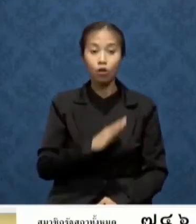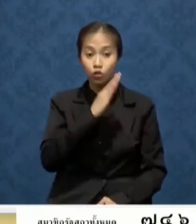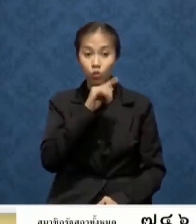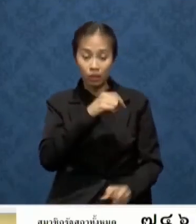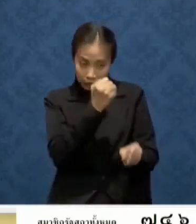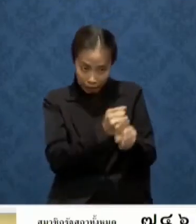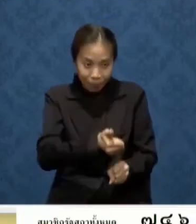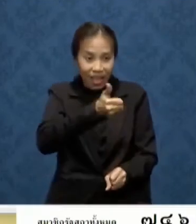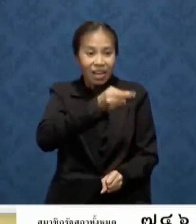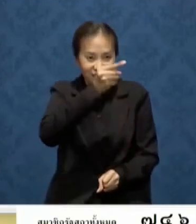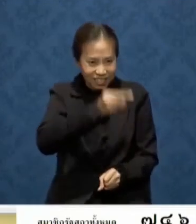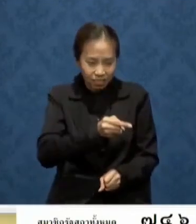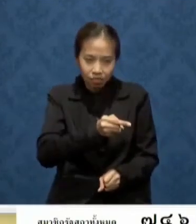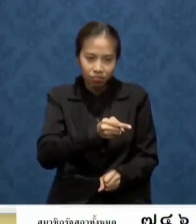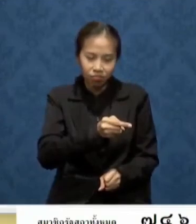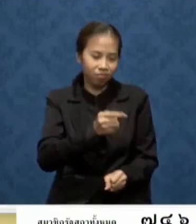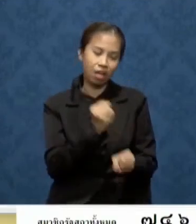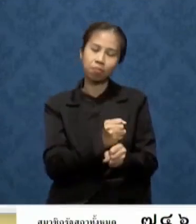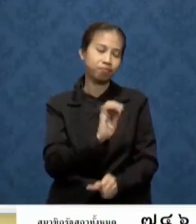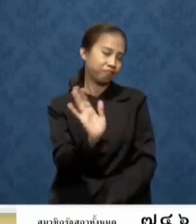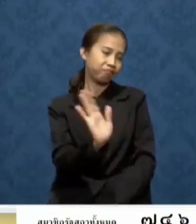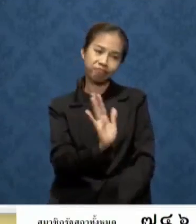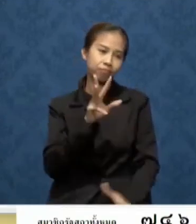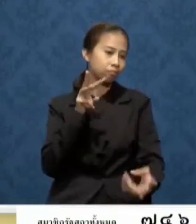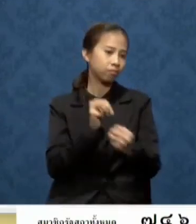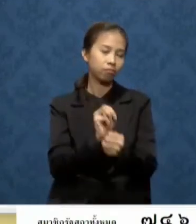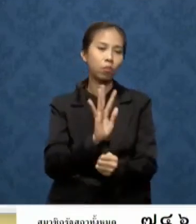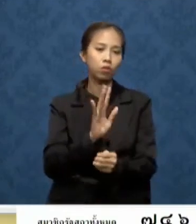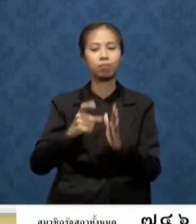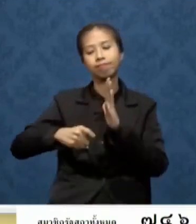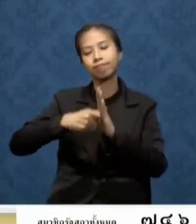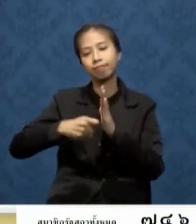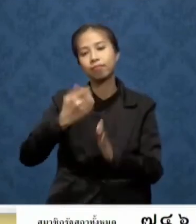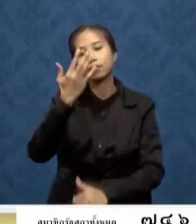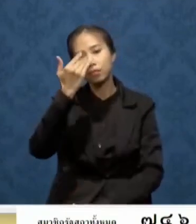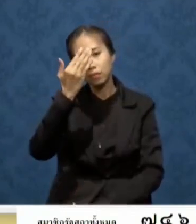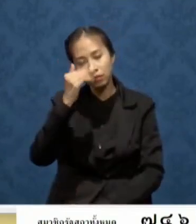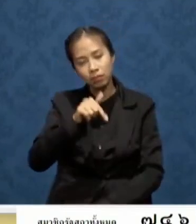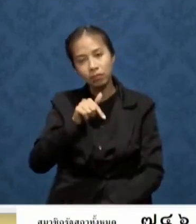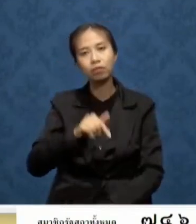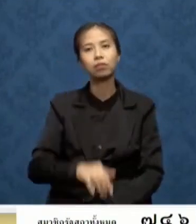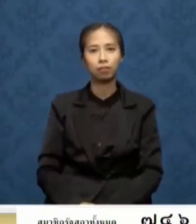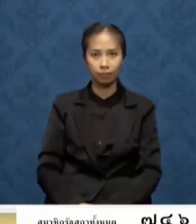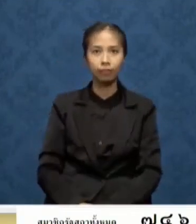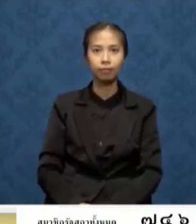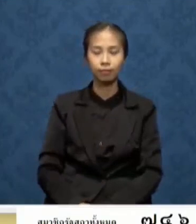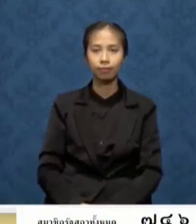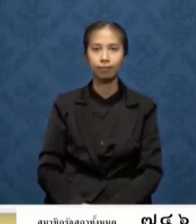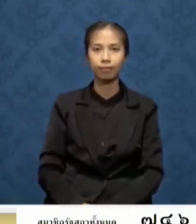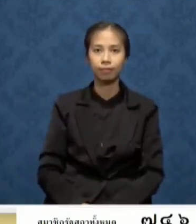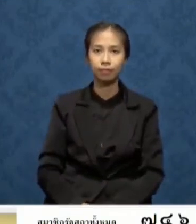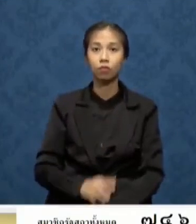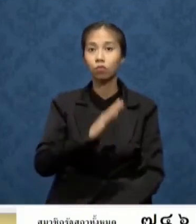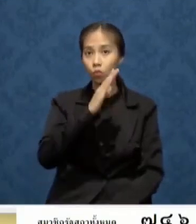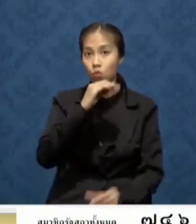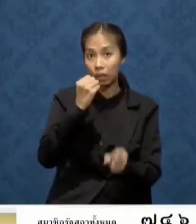่านทําได้มันก็ไม่สมควรทํามาดูเหตุผลกัครัวทำไมไม่สมควรทําเพระ